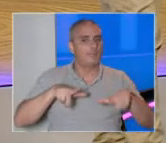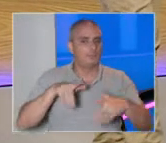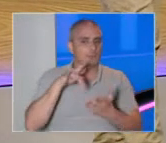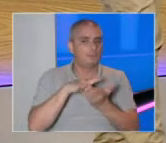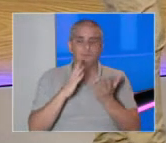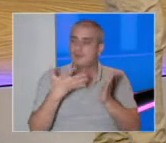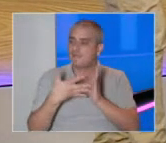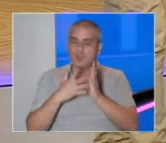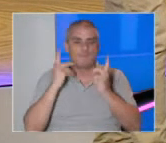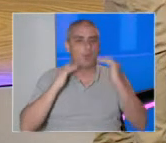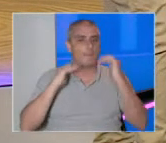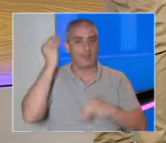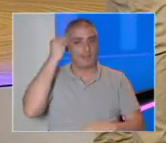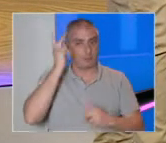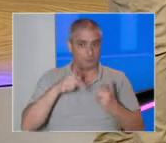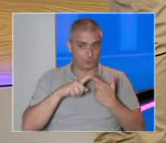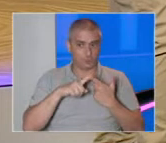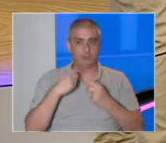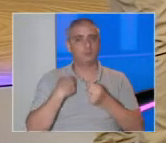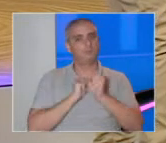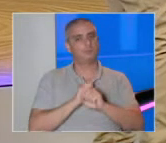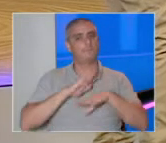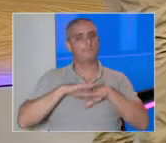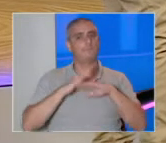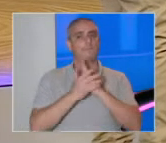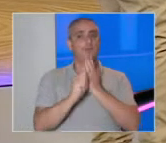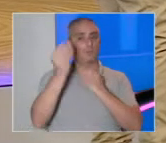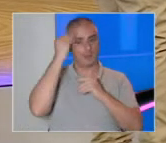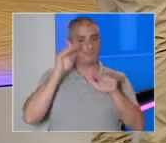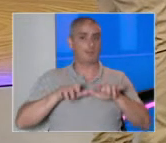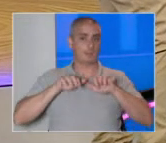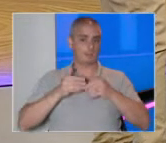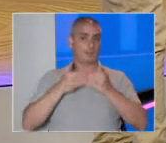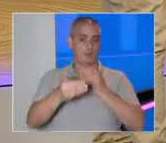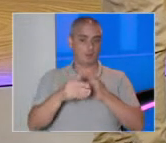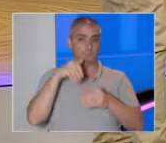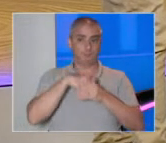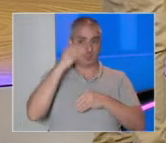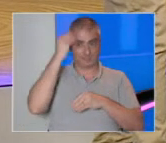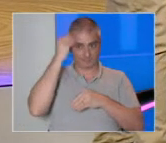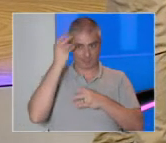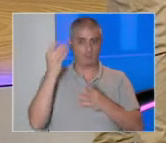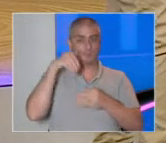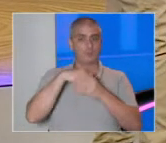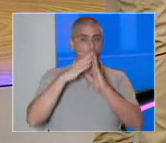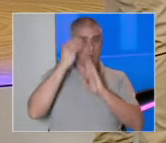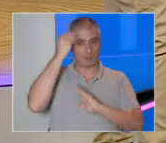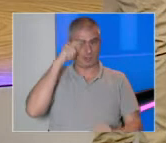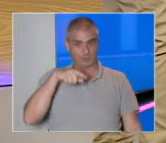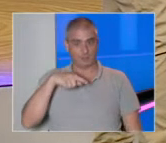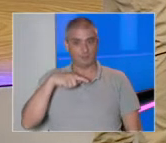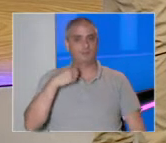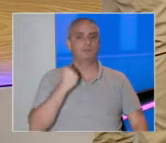פנימי לזיהוי פערים לימודיים, חיזוק מיומנות הלמידה מרחוק, לשם כך במסגרת הלמידה, בתוך מוסדות